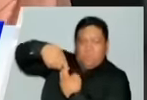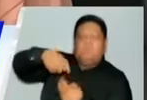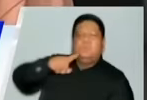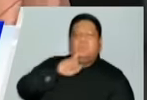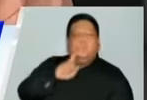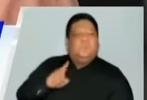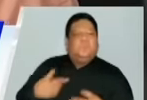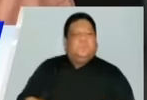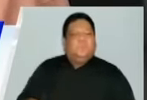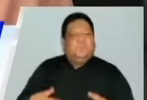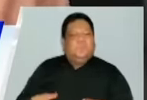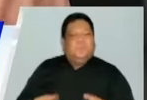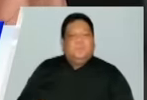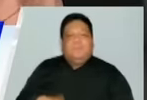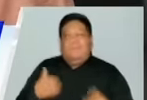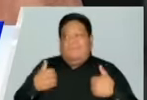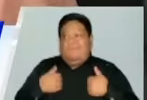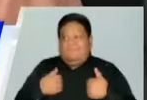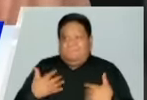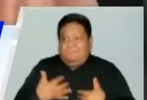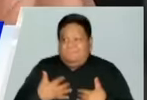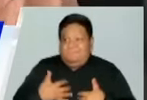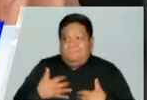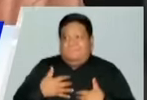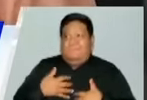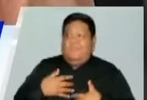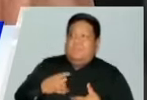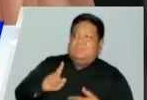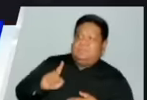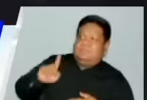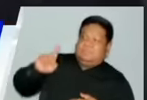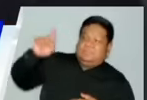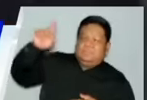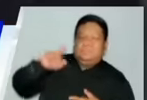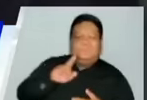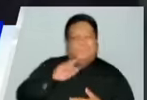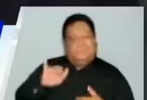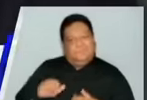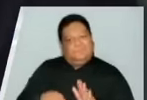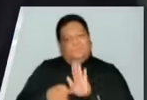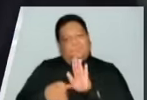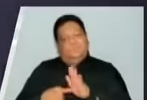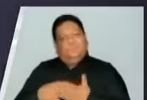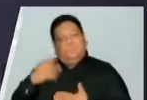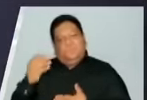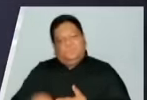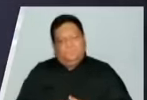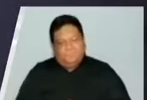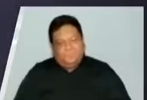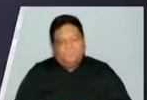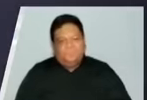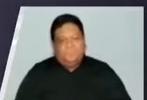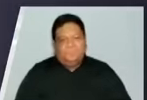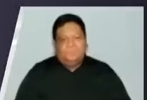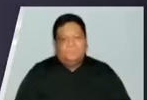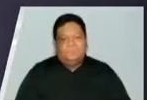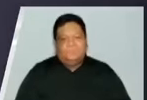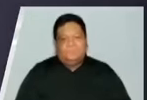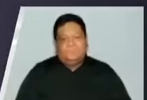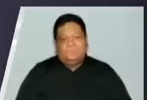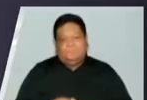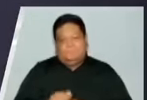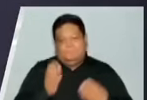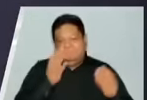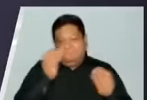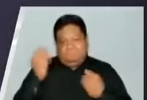noon, may fear of heights pa siya. So yung mga ganong eksena na talagang binibigay namin lahat. Lar Santiago, updated